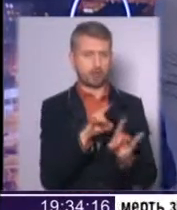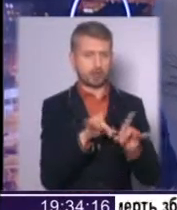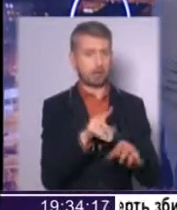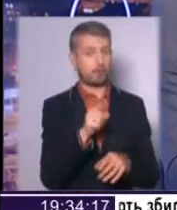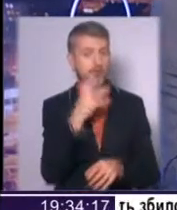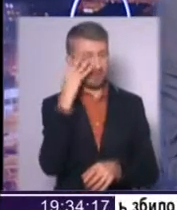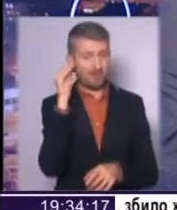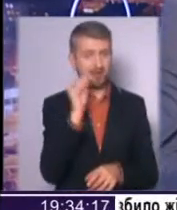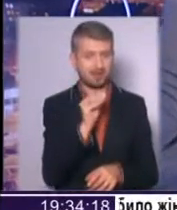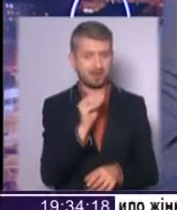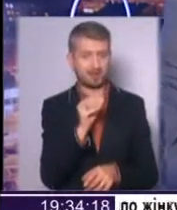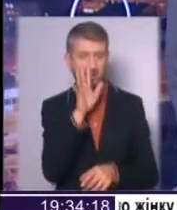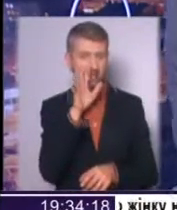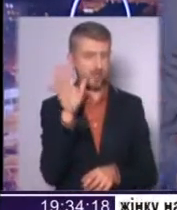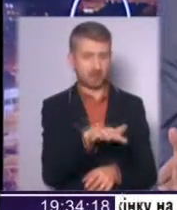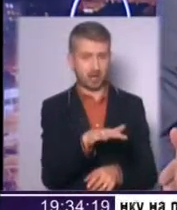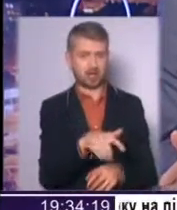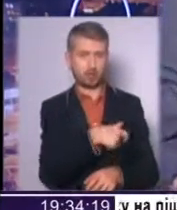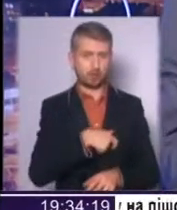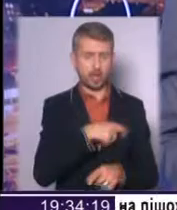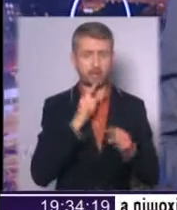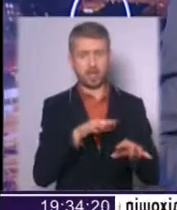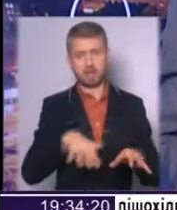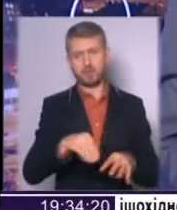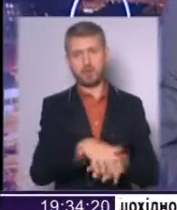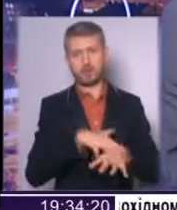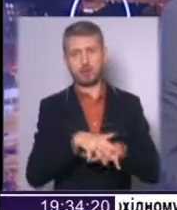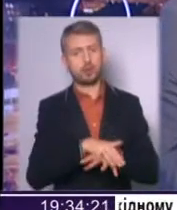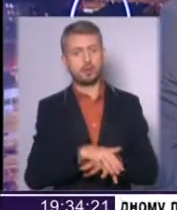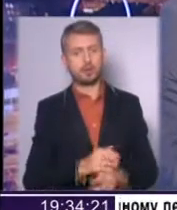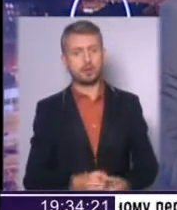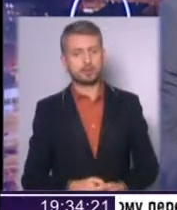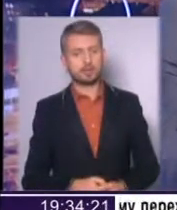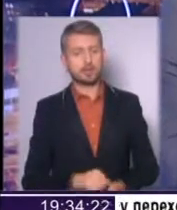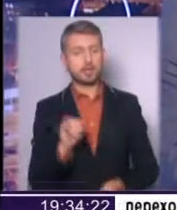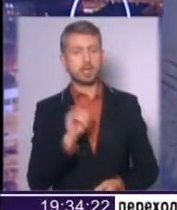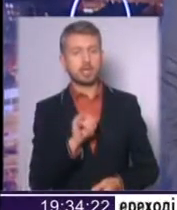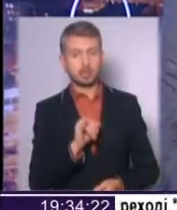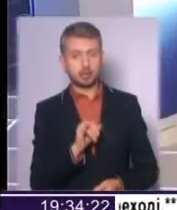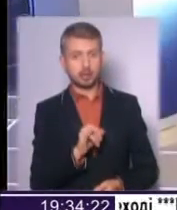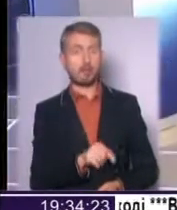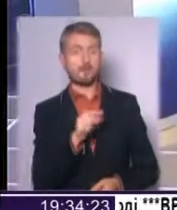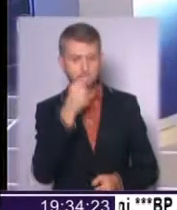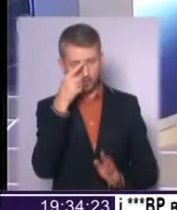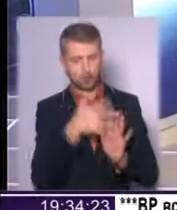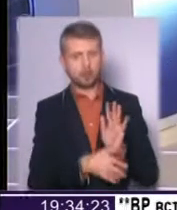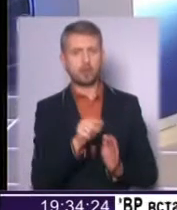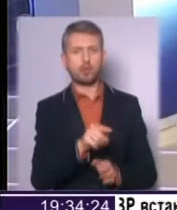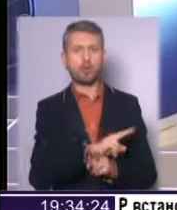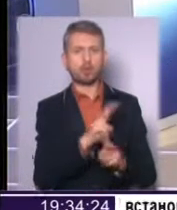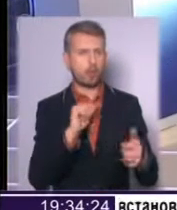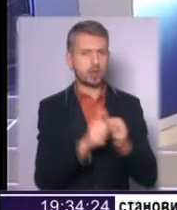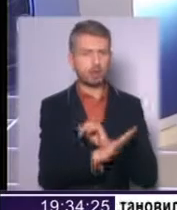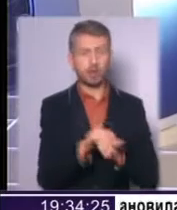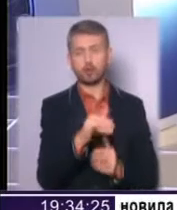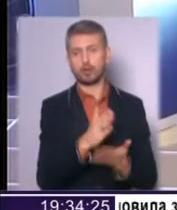за тих, які мають своїх господарів, які їм кажуть, як вони себе мають вести. Відповідно, їх ніхто нічого не питає. Яценюк приходить